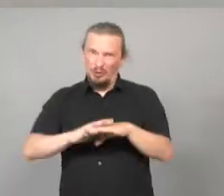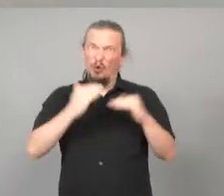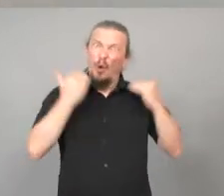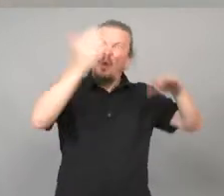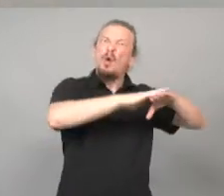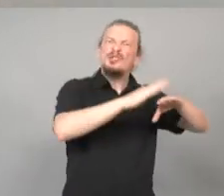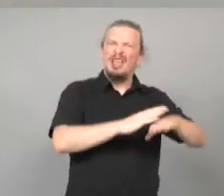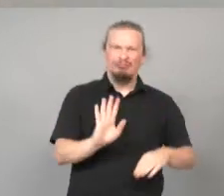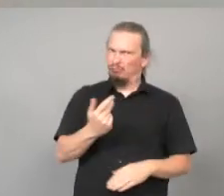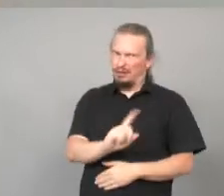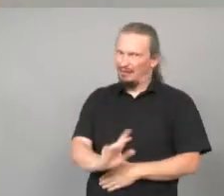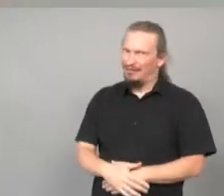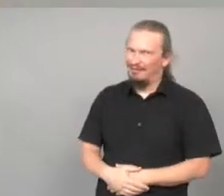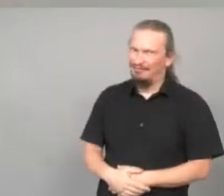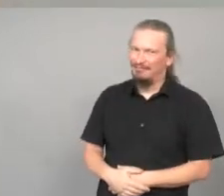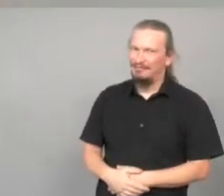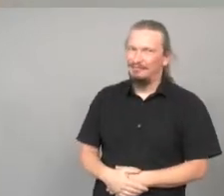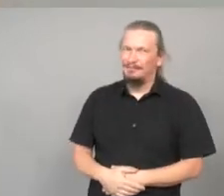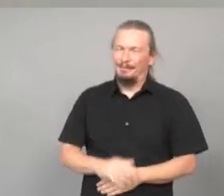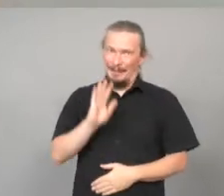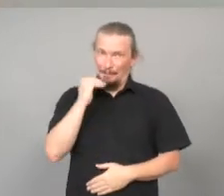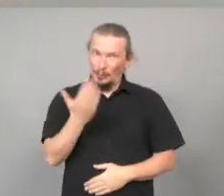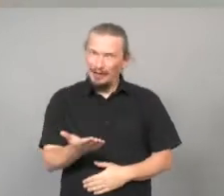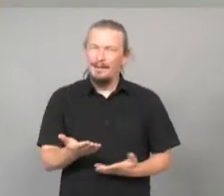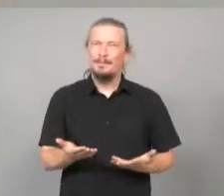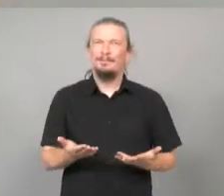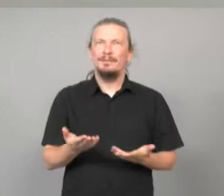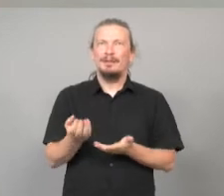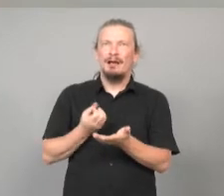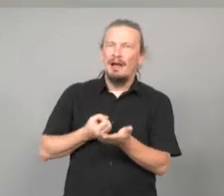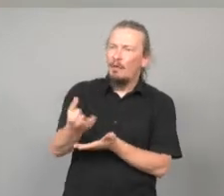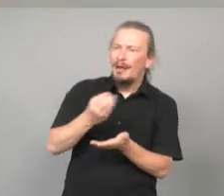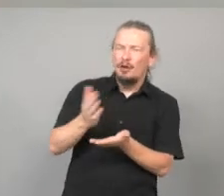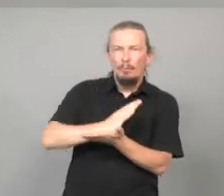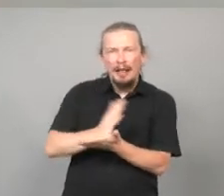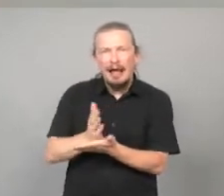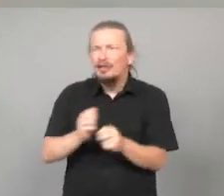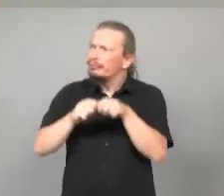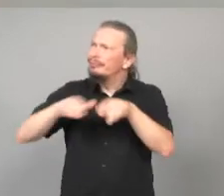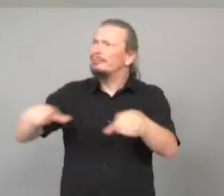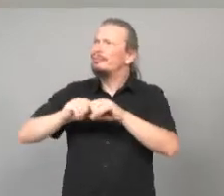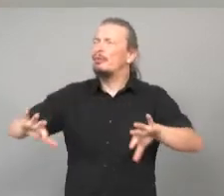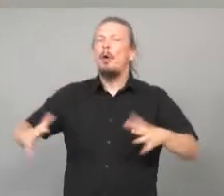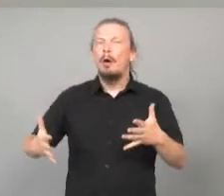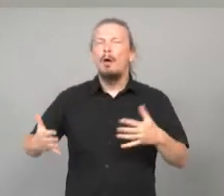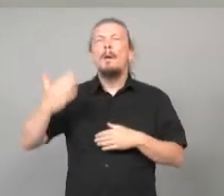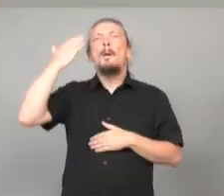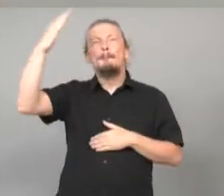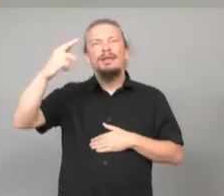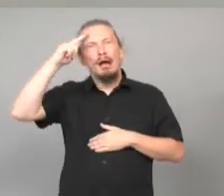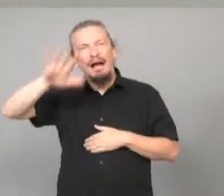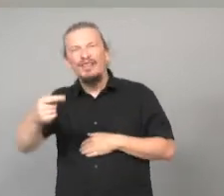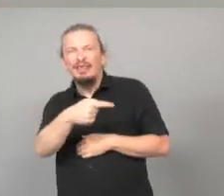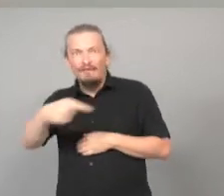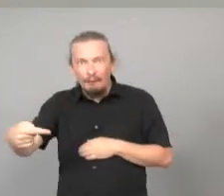Conseil. Comment garantir un large partage de l'information, y compris en cas de rapport ou d'avis